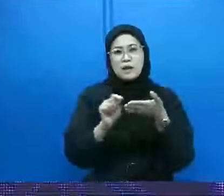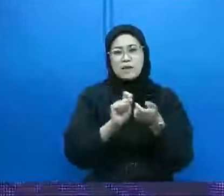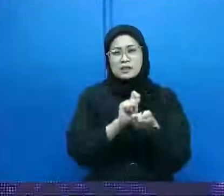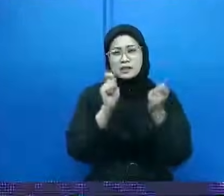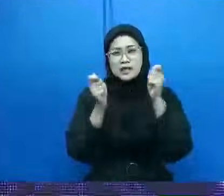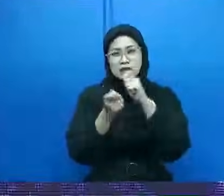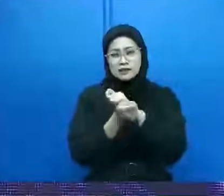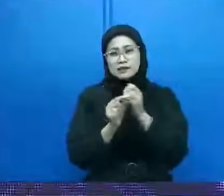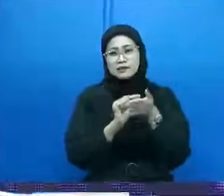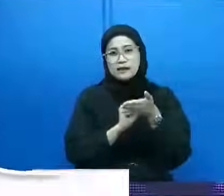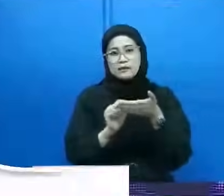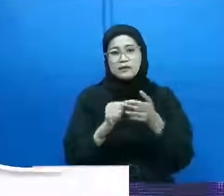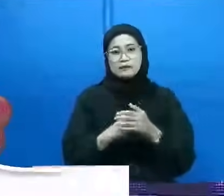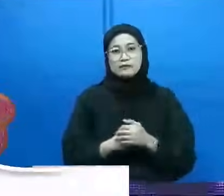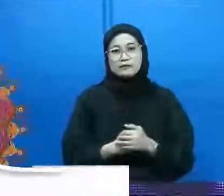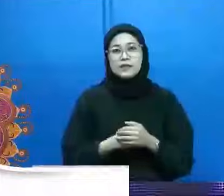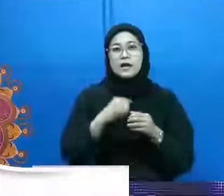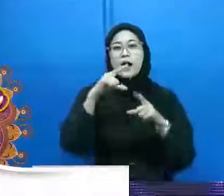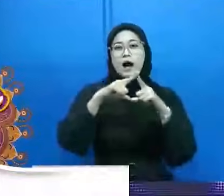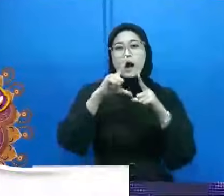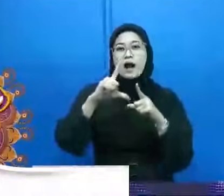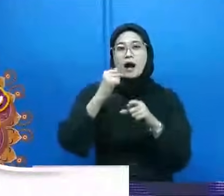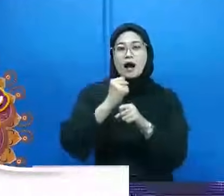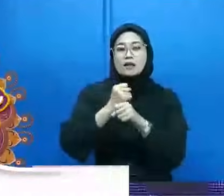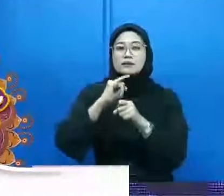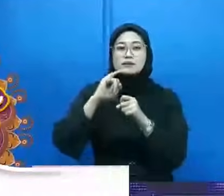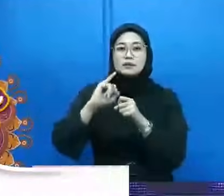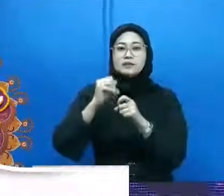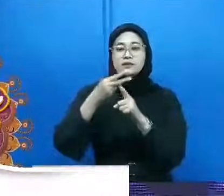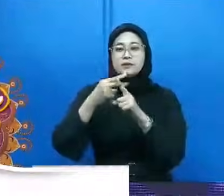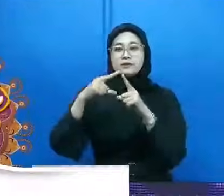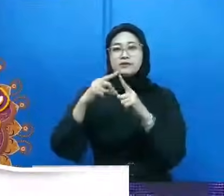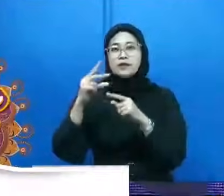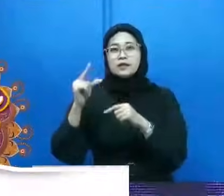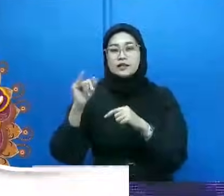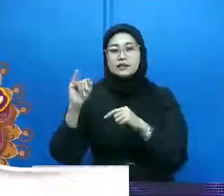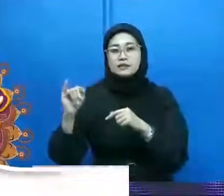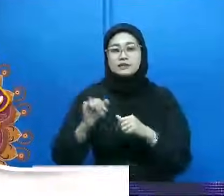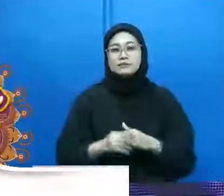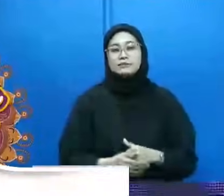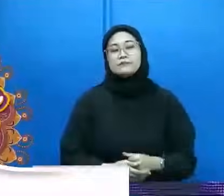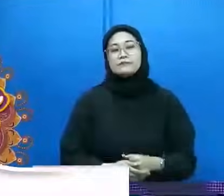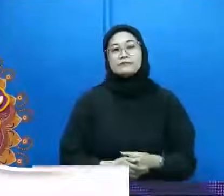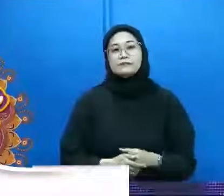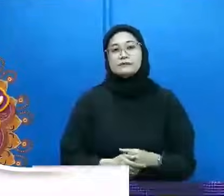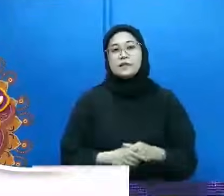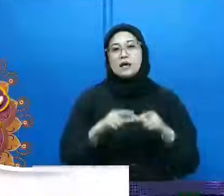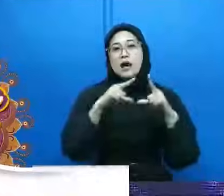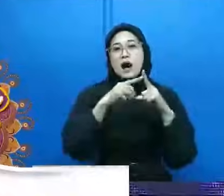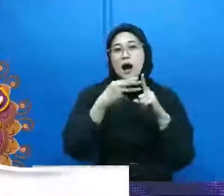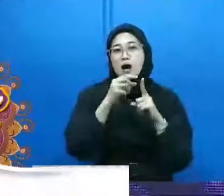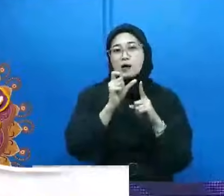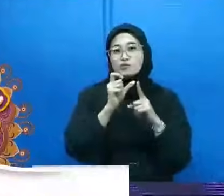i. Saya dari Gifar Al-Gifari. Dimunculkan nama gelarnya kunyah Abu Dzar, dikenal dengan Abu Dzar